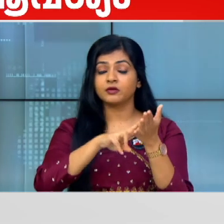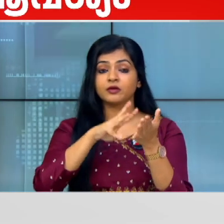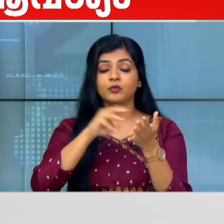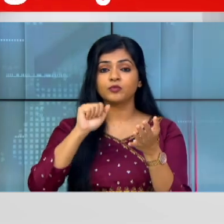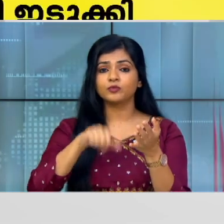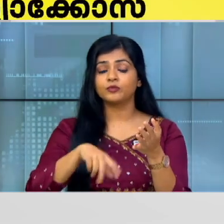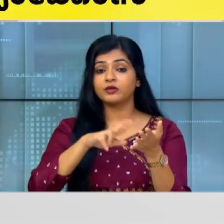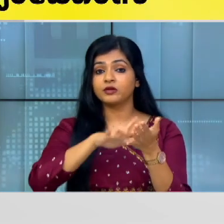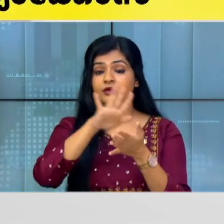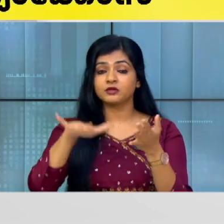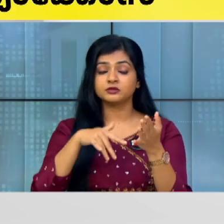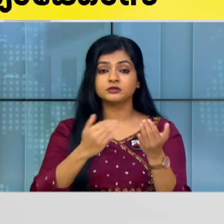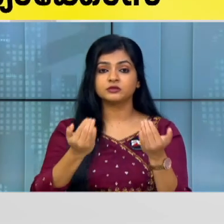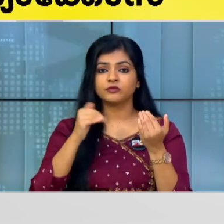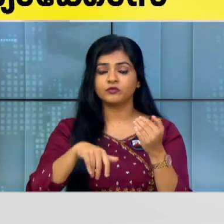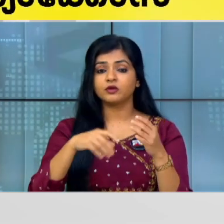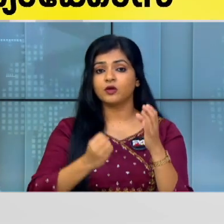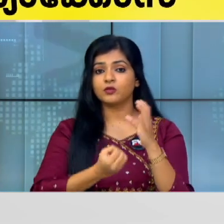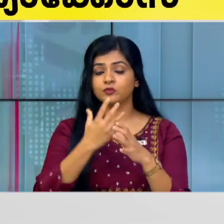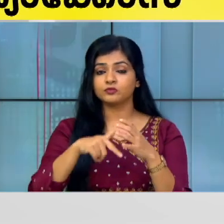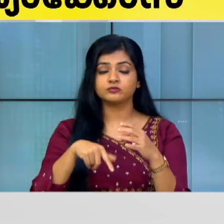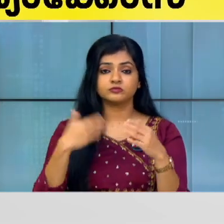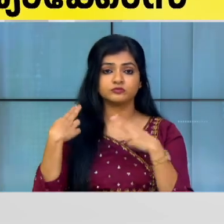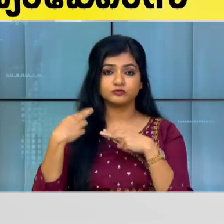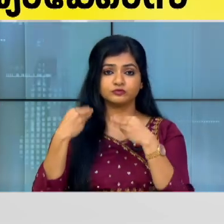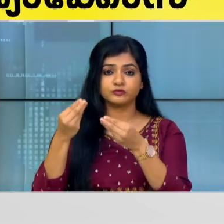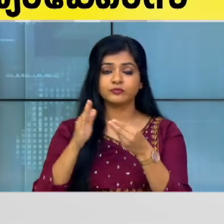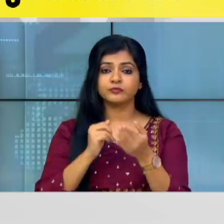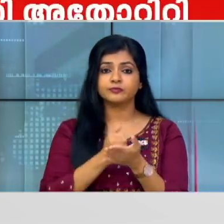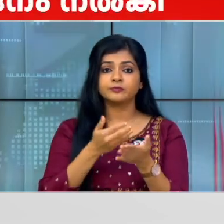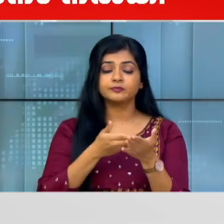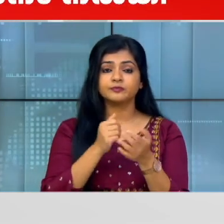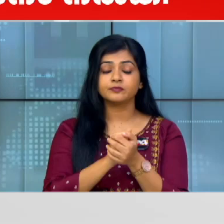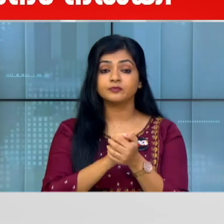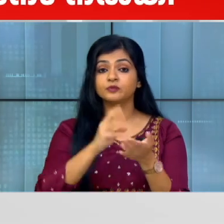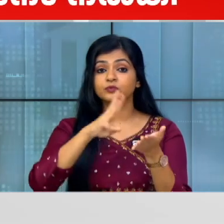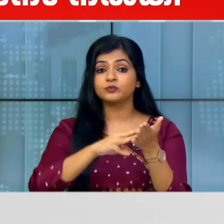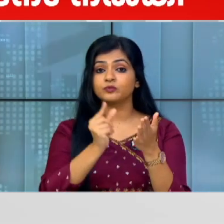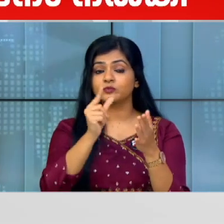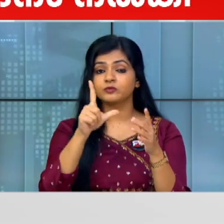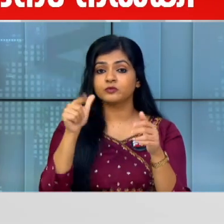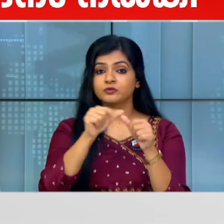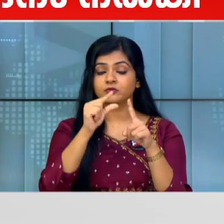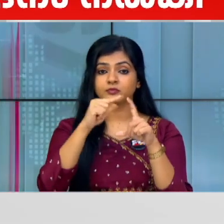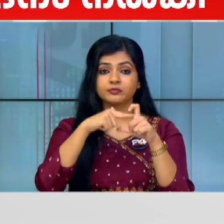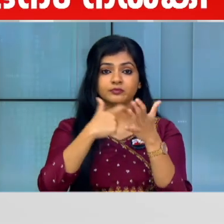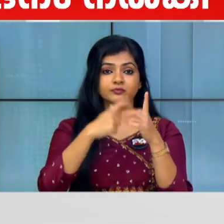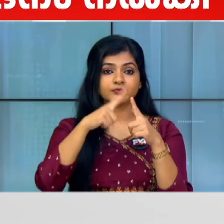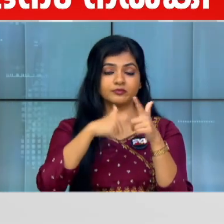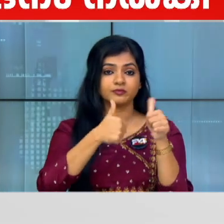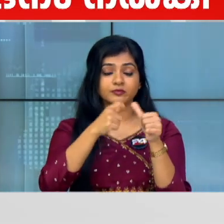അതോറിറ്റിക്ക് നേരിട്ട് ഇടപെടാവുന്ന വിഷയമാണ്. മുല്ലപ്പെരിയാർ ഡാമിൻ്റെ പ്രശ്നത്തിൽ ഇന്ന് സുപ്രീം കോടതിയിൽ